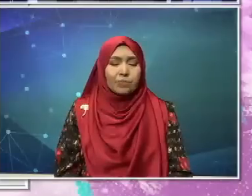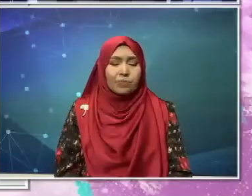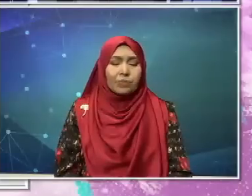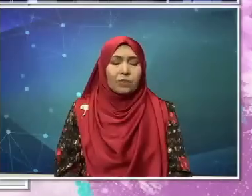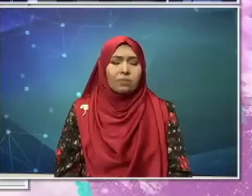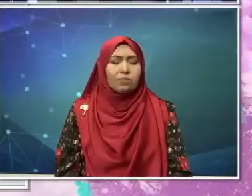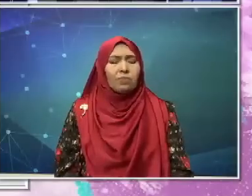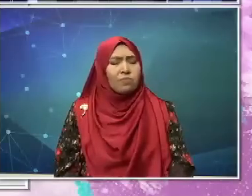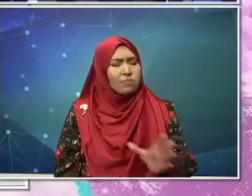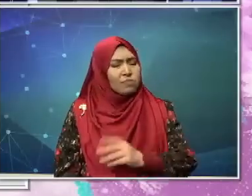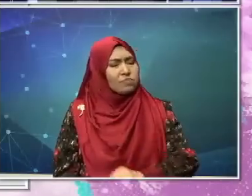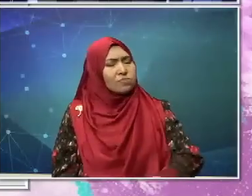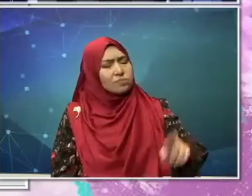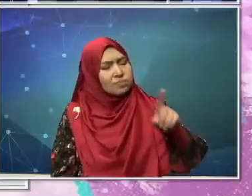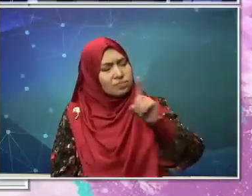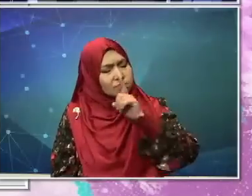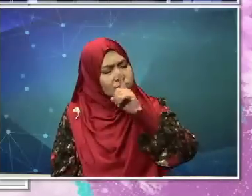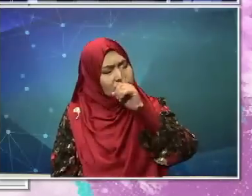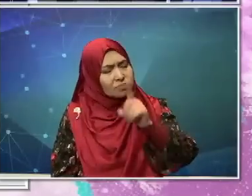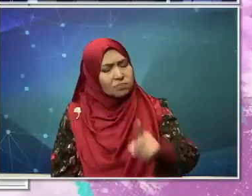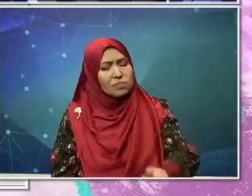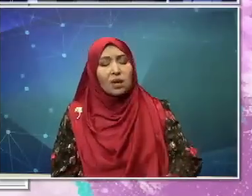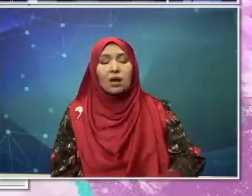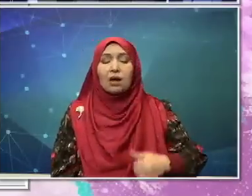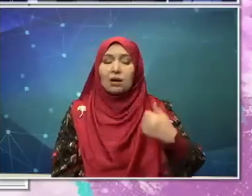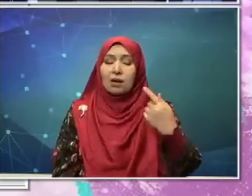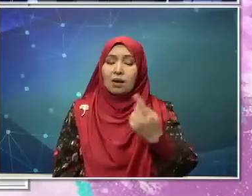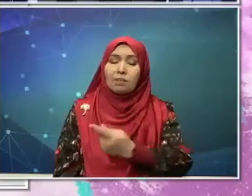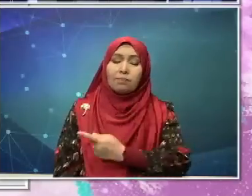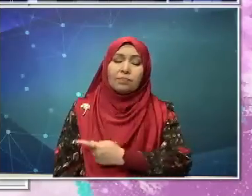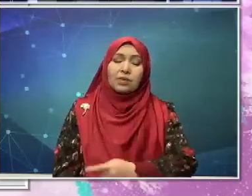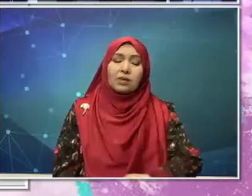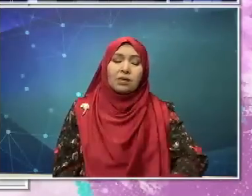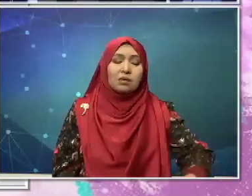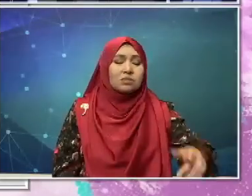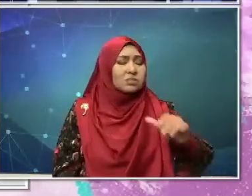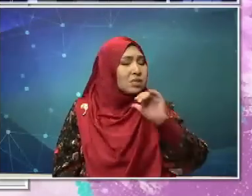Hai melamun bisa